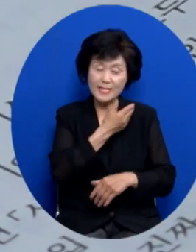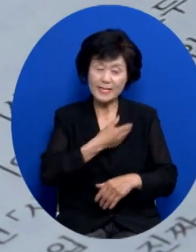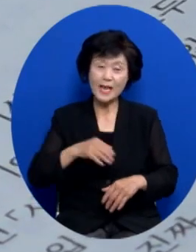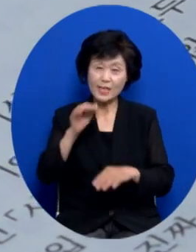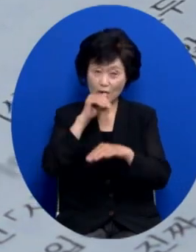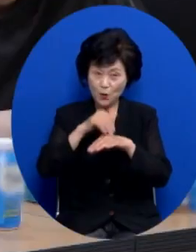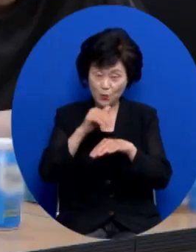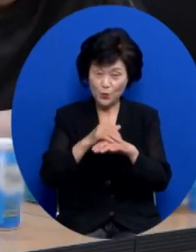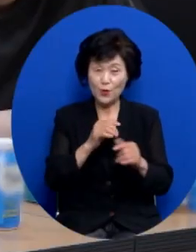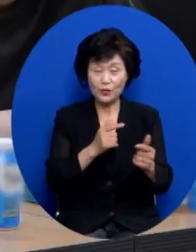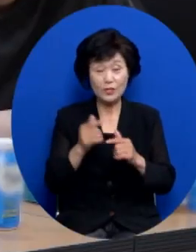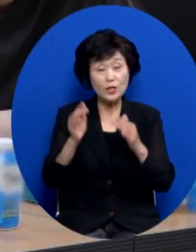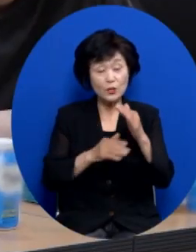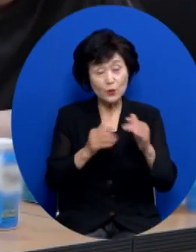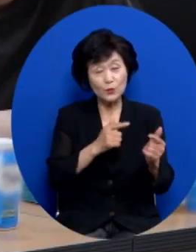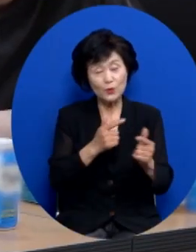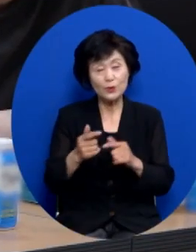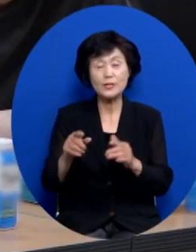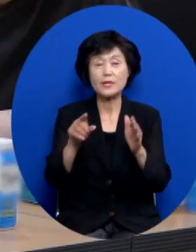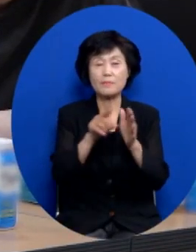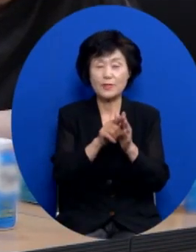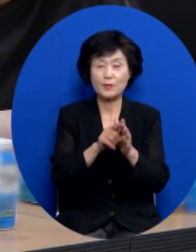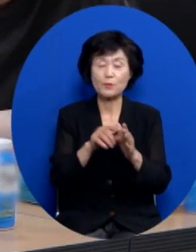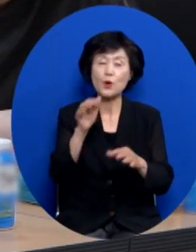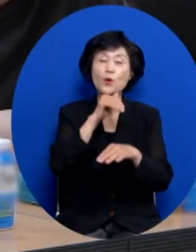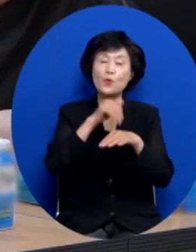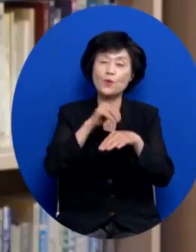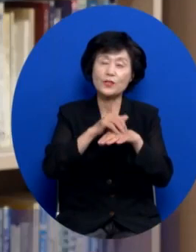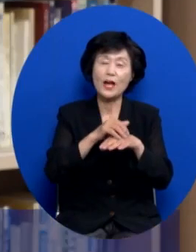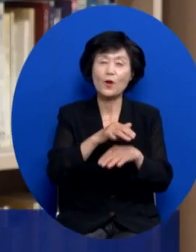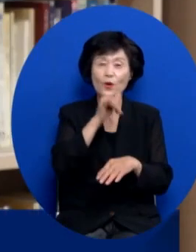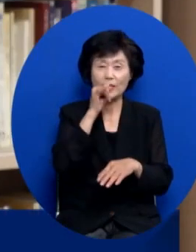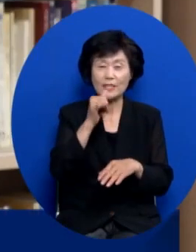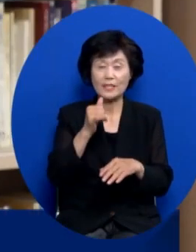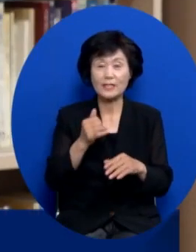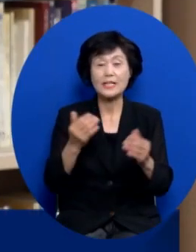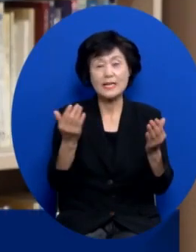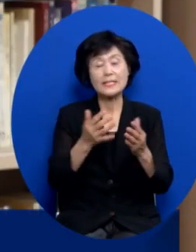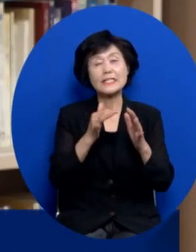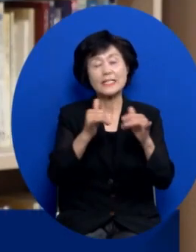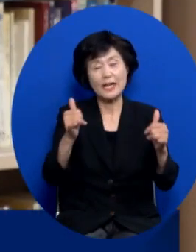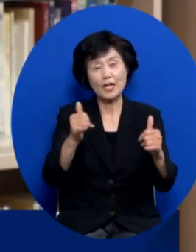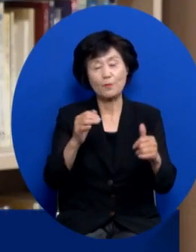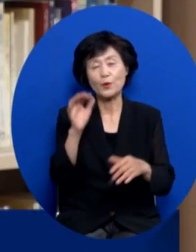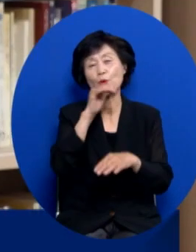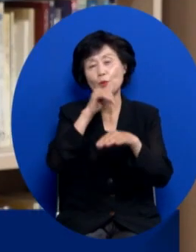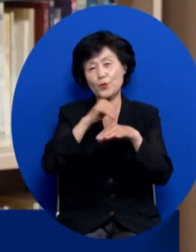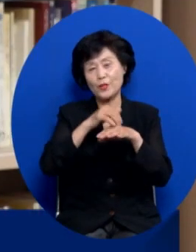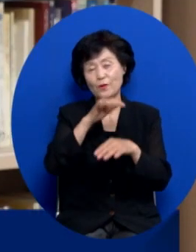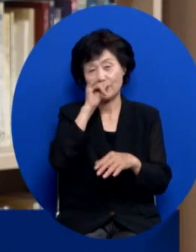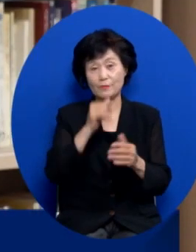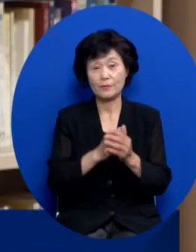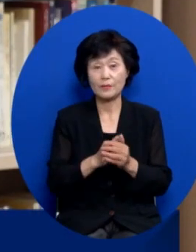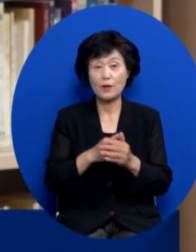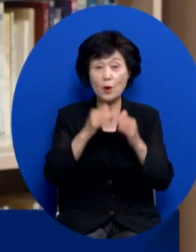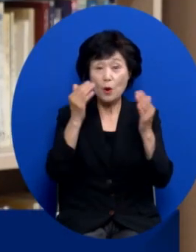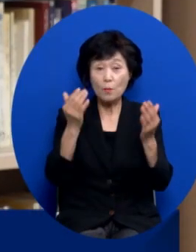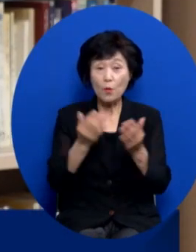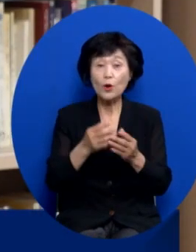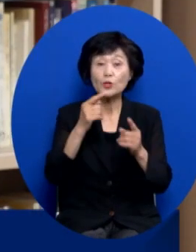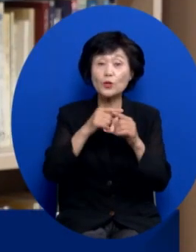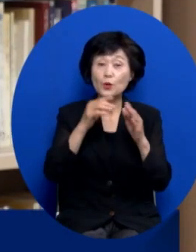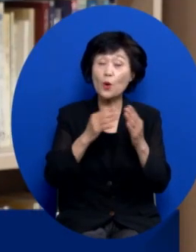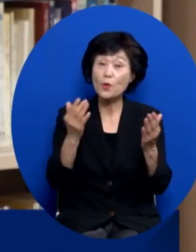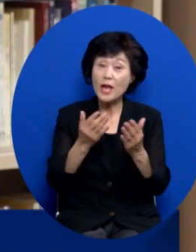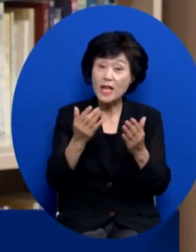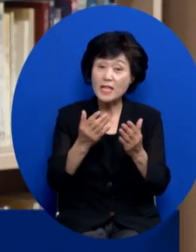운영하며 성도들을 신앙으로 무장한 사역자로 양육합니다. 모든 교회 사역의 그 엔진은